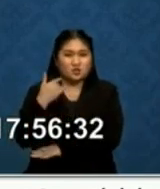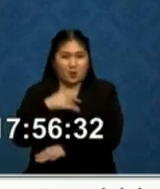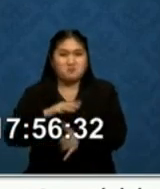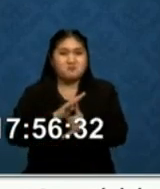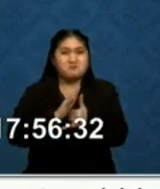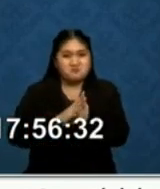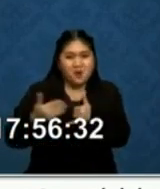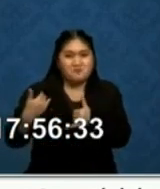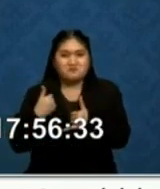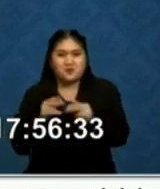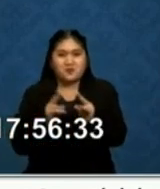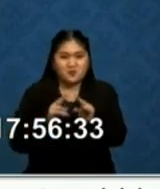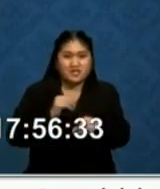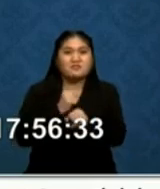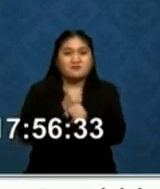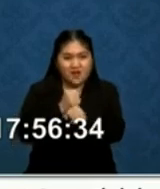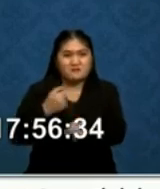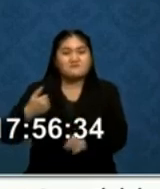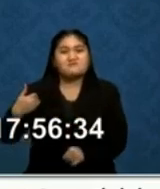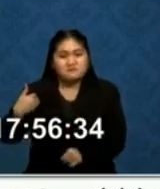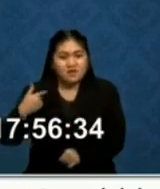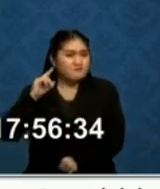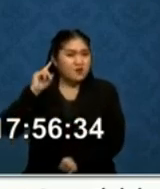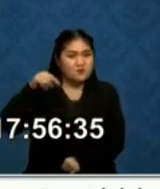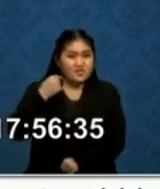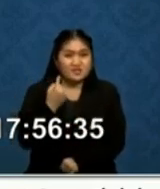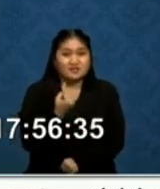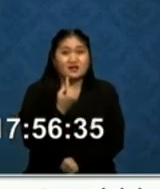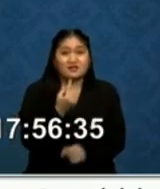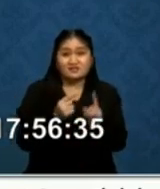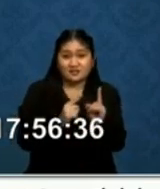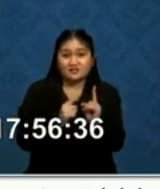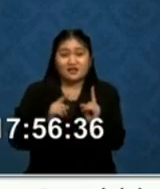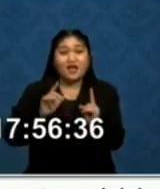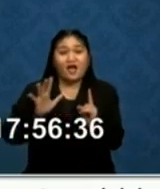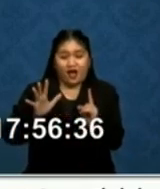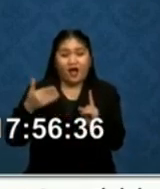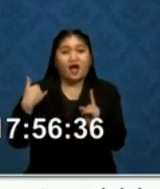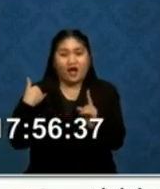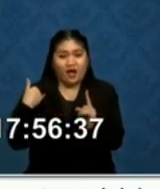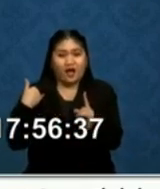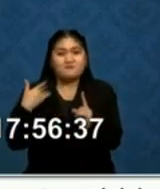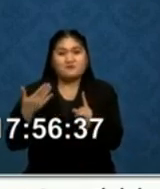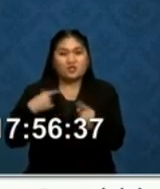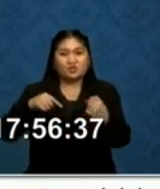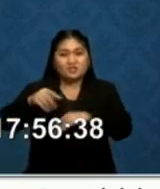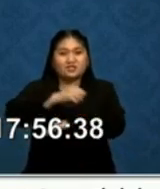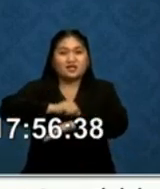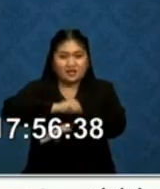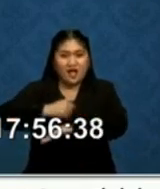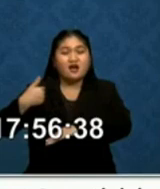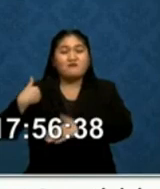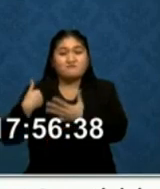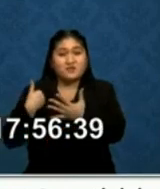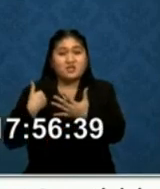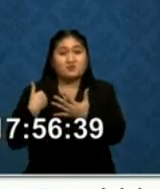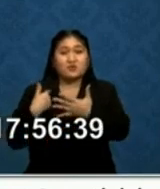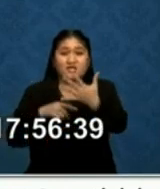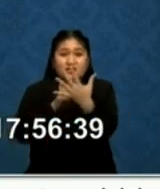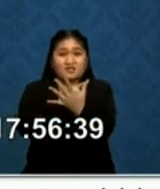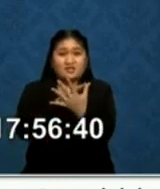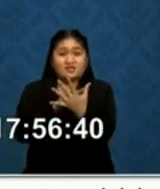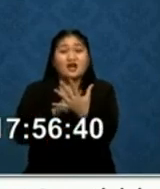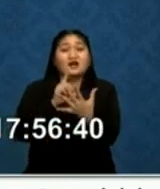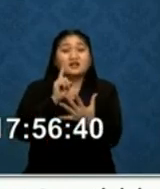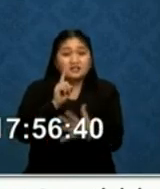างเพศในที่ทำงานค่ะผู้หญิง1ใน5ค่ะเคยถูกคุกคามทางเพศในที่สาธารณะค่ะผู้หญิง1ใน10